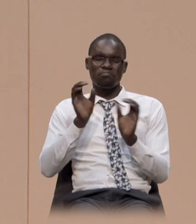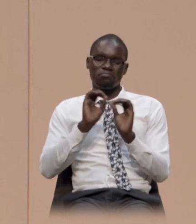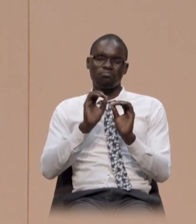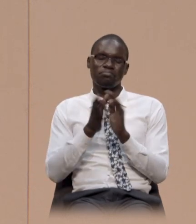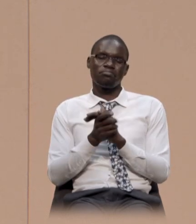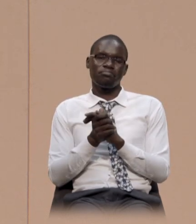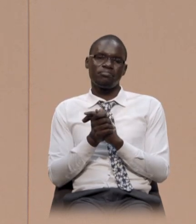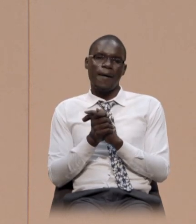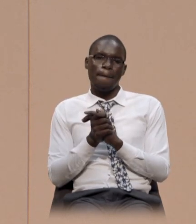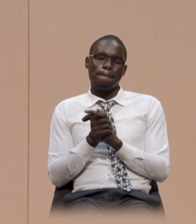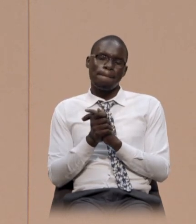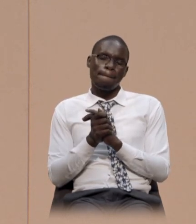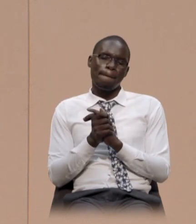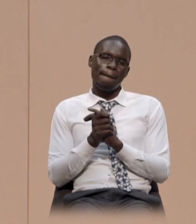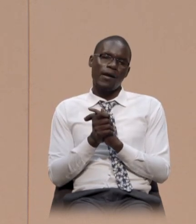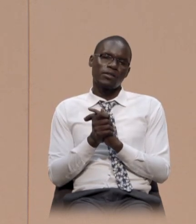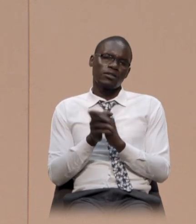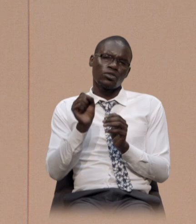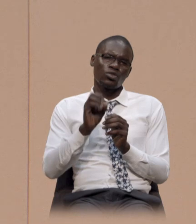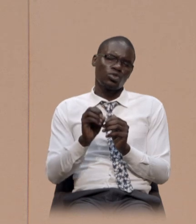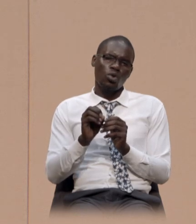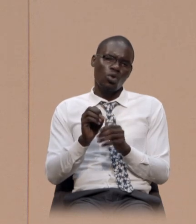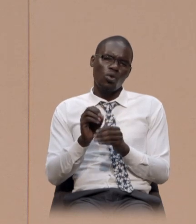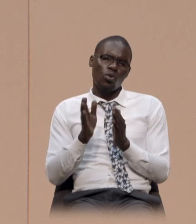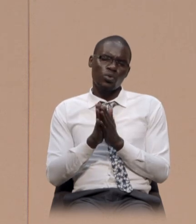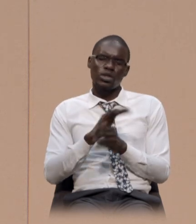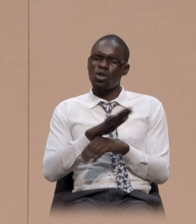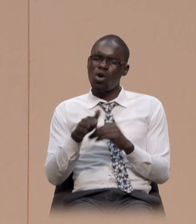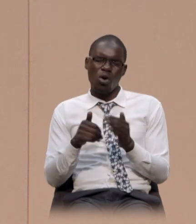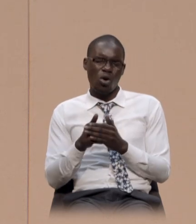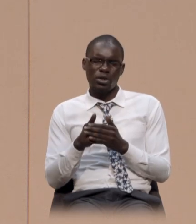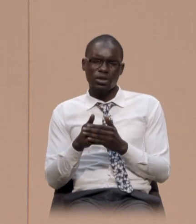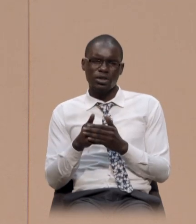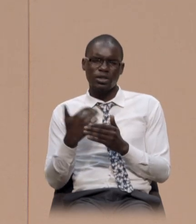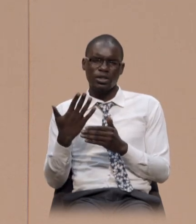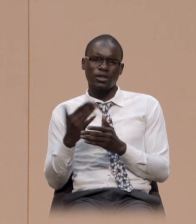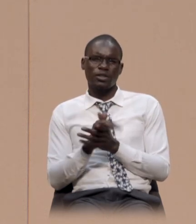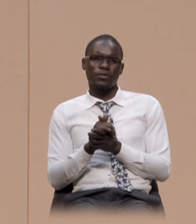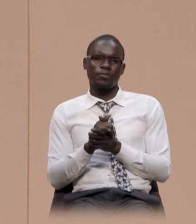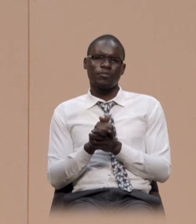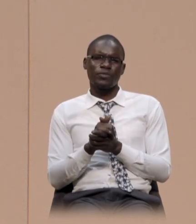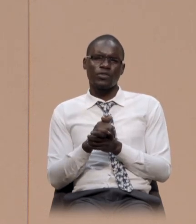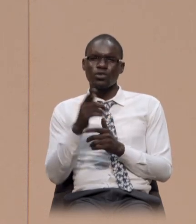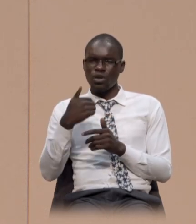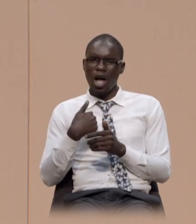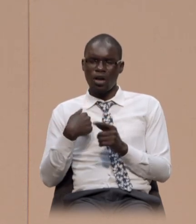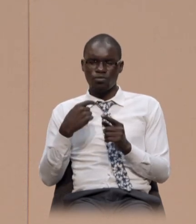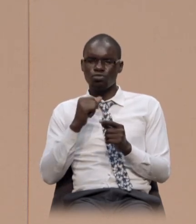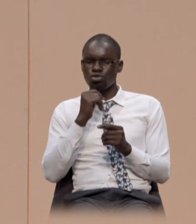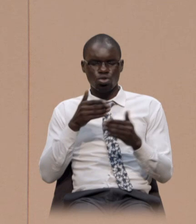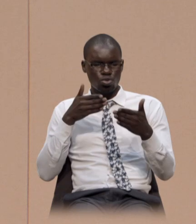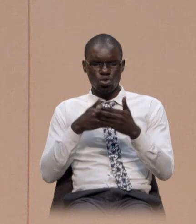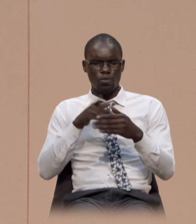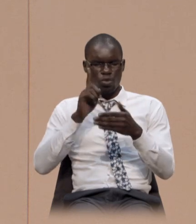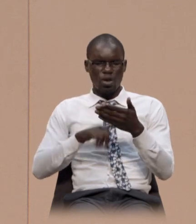So with you cannot withhold anything. Na kwa hivyo usisuie chochote kilicho